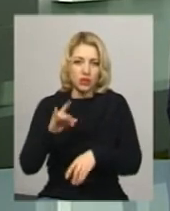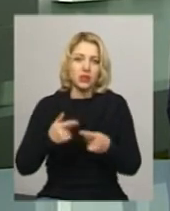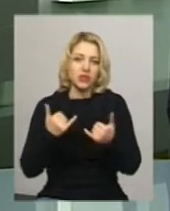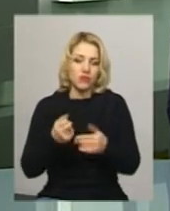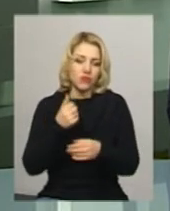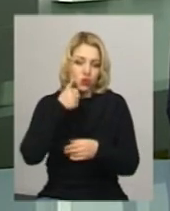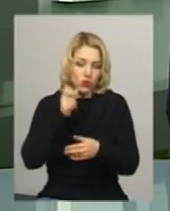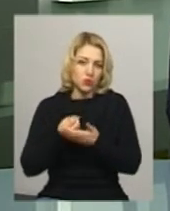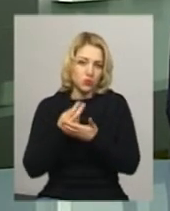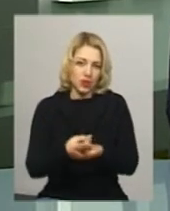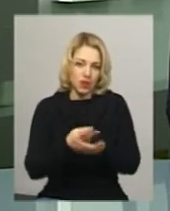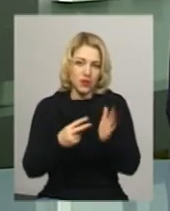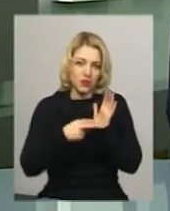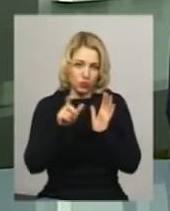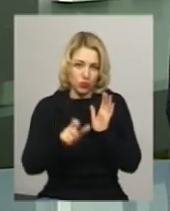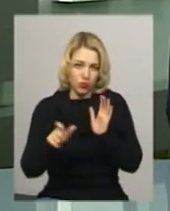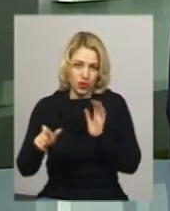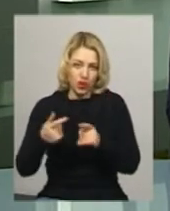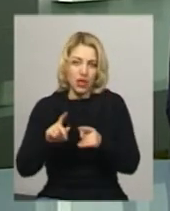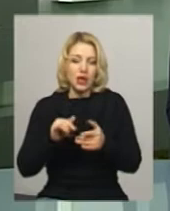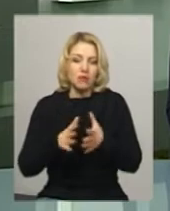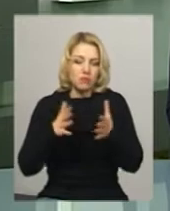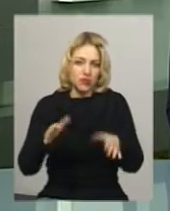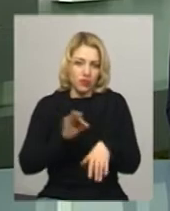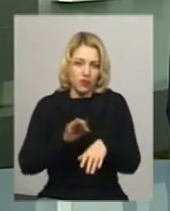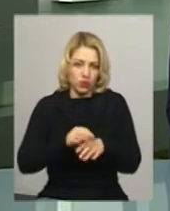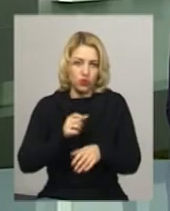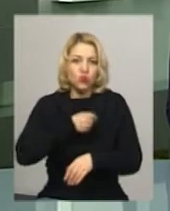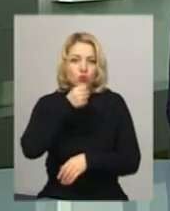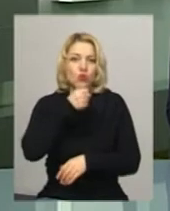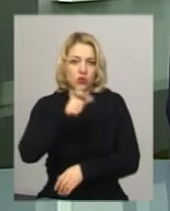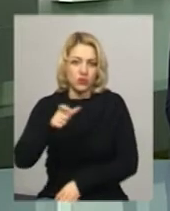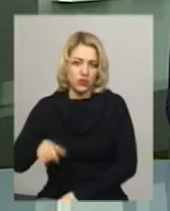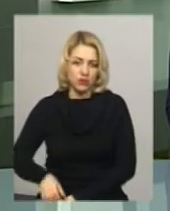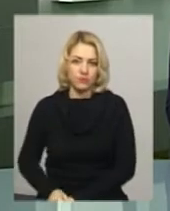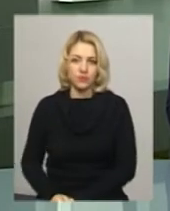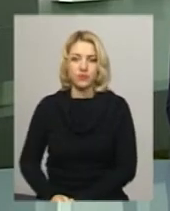ушпитали 7 людей. За словами головного лікаря, здебільшого хворіють дорослі.